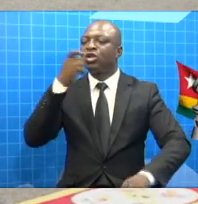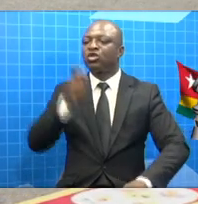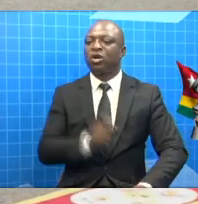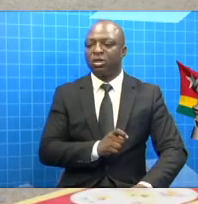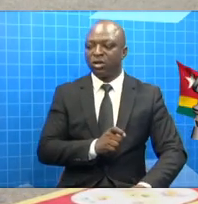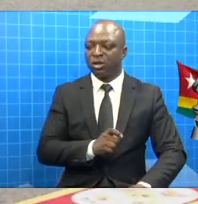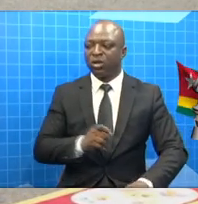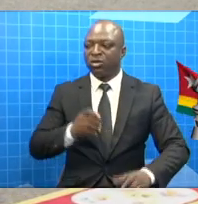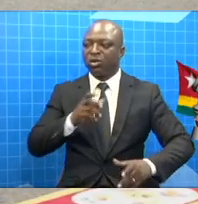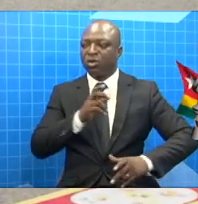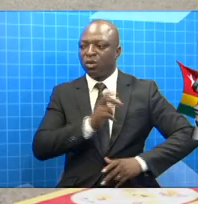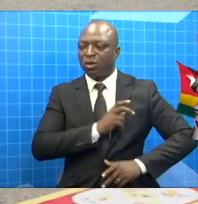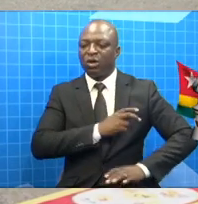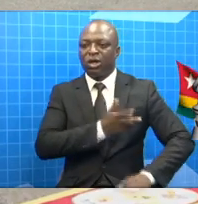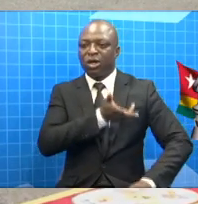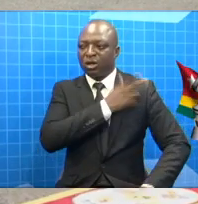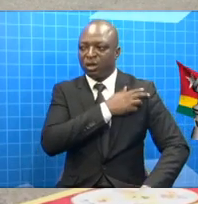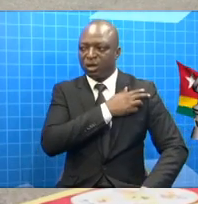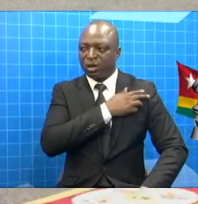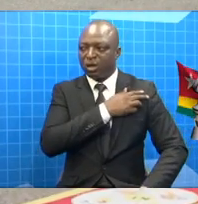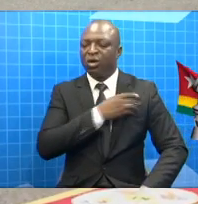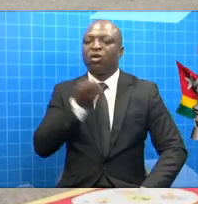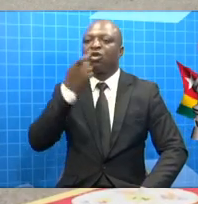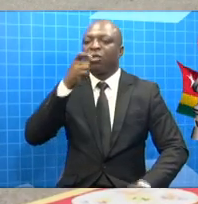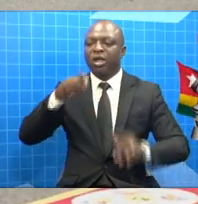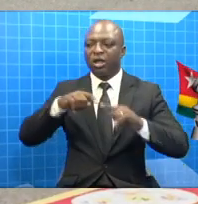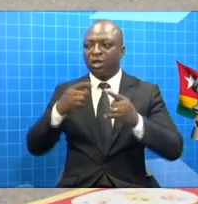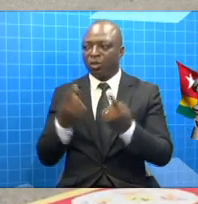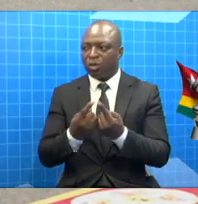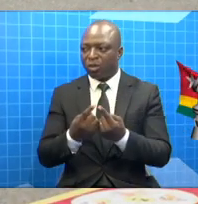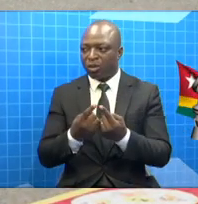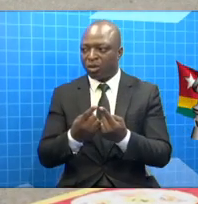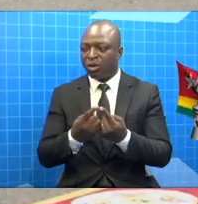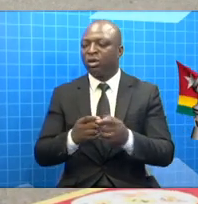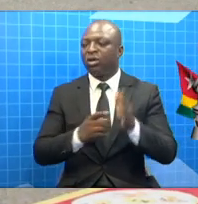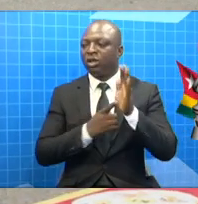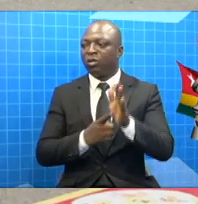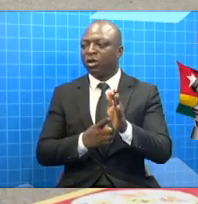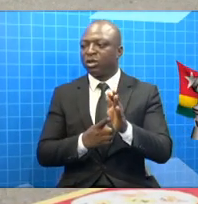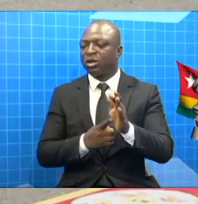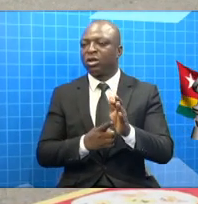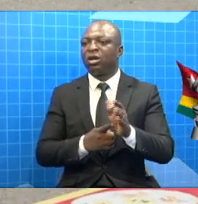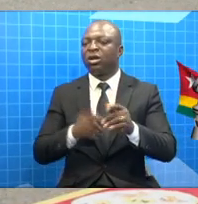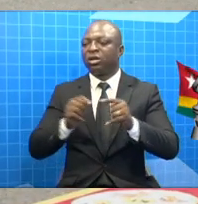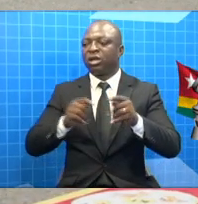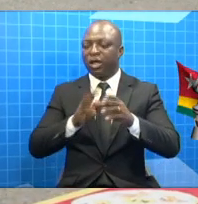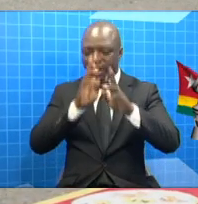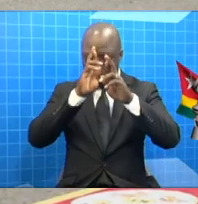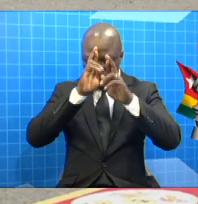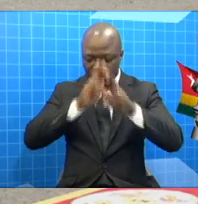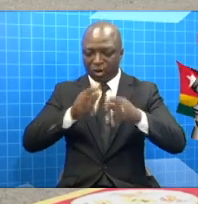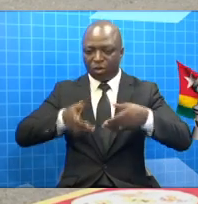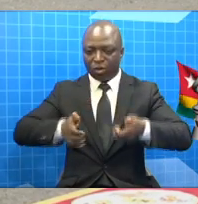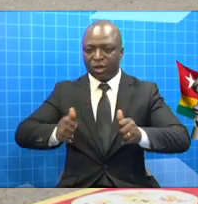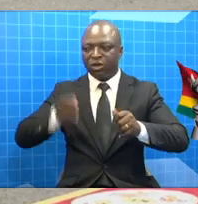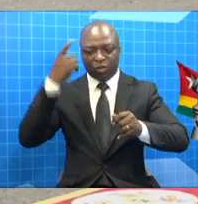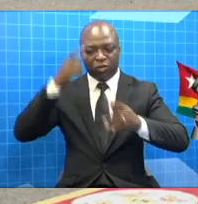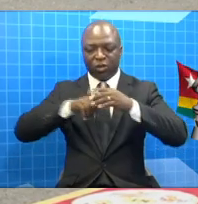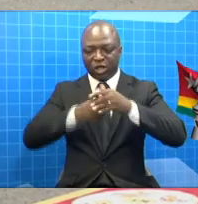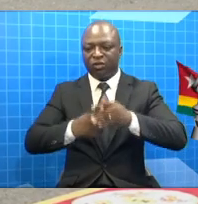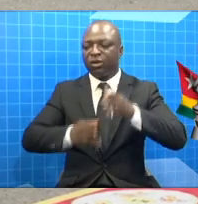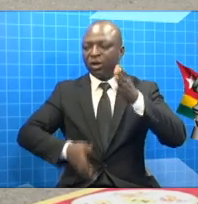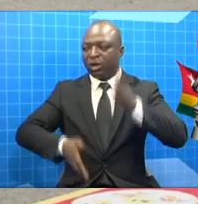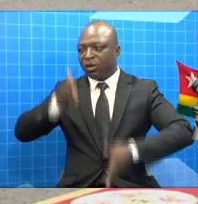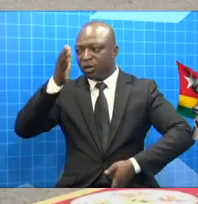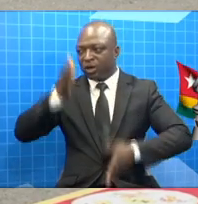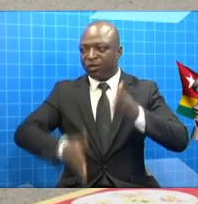du colonel Gado Biwisoua, commandant des troupes, demande très respectueusement l'autorisation pour le début du défilé.